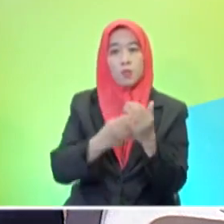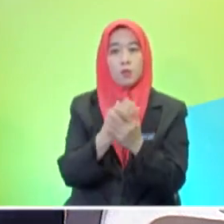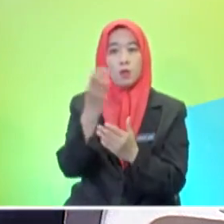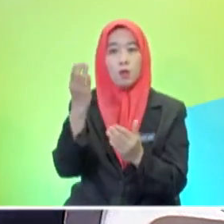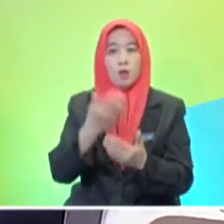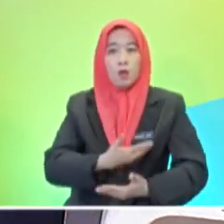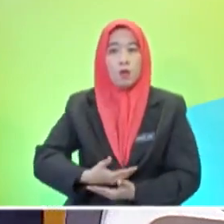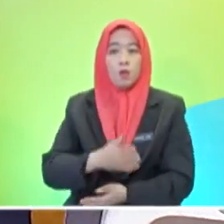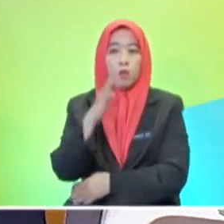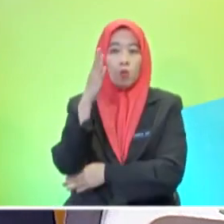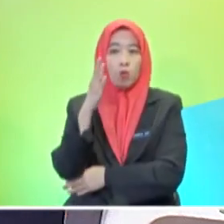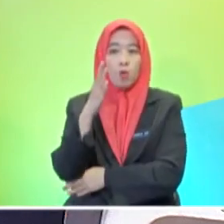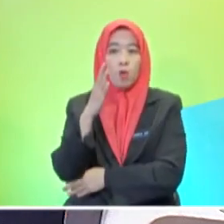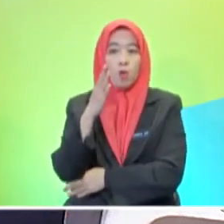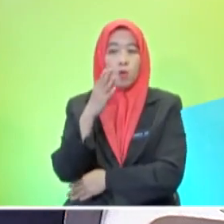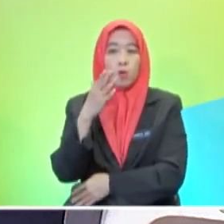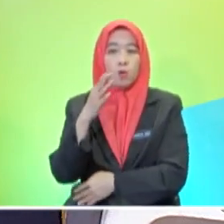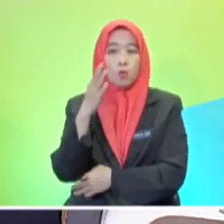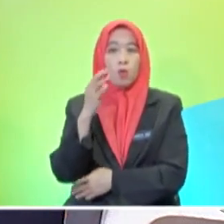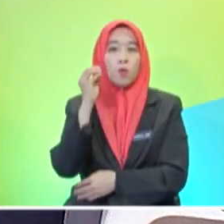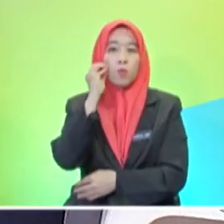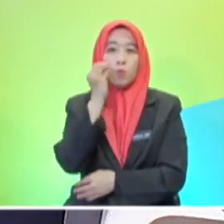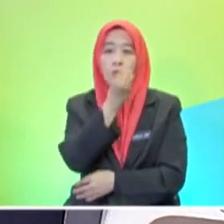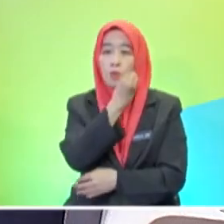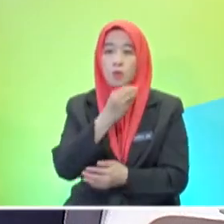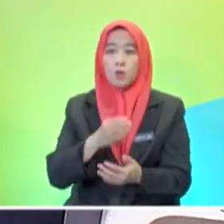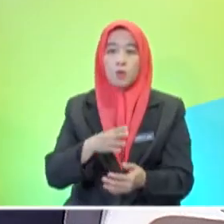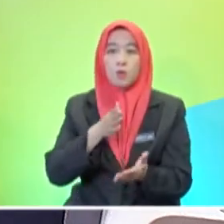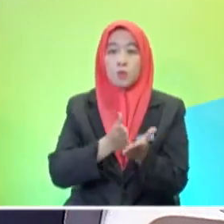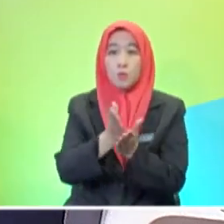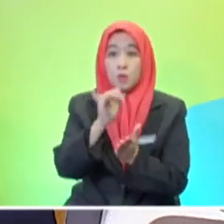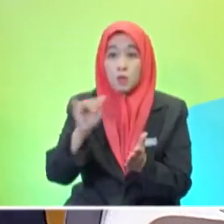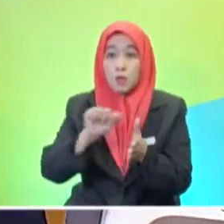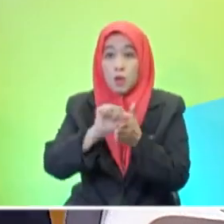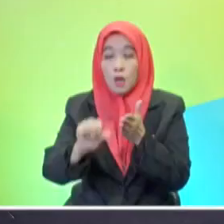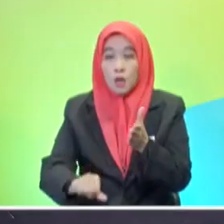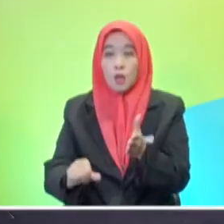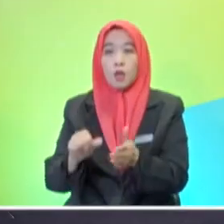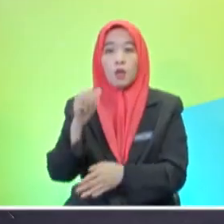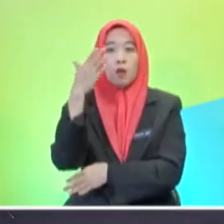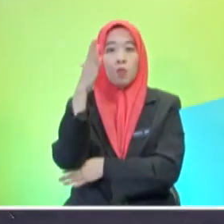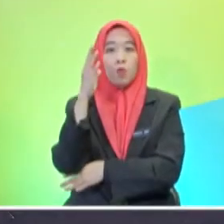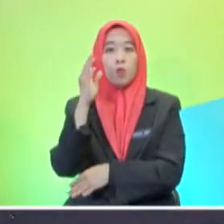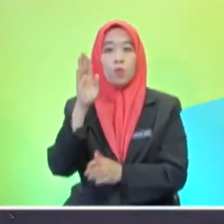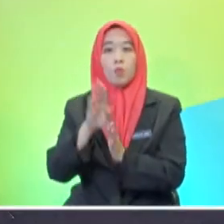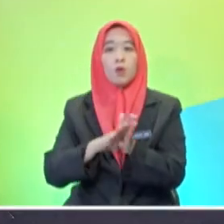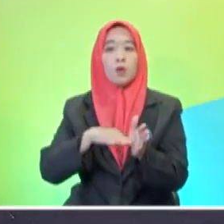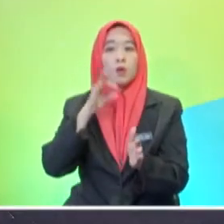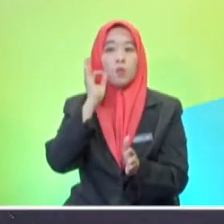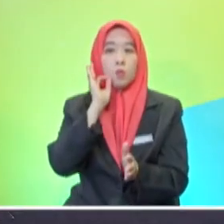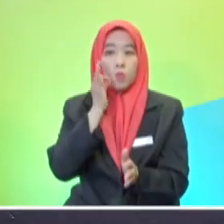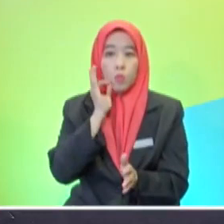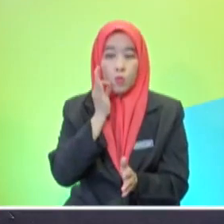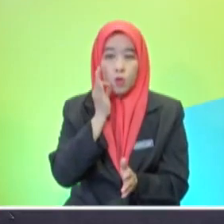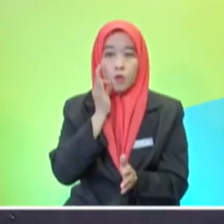cikgu. Jadi inilah hasil saya. Betul ke cikgu yang semuanya? Okey, baiklah. Jadi cikgu nak tepuk tangan dulu. Bagus. Cikgu